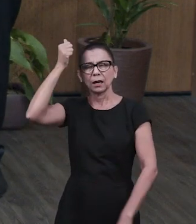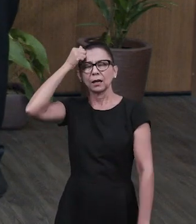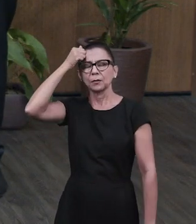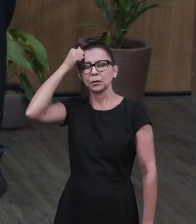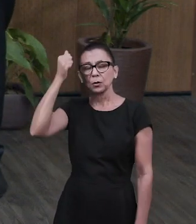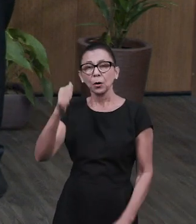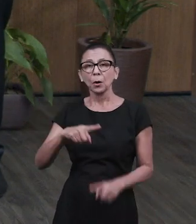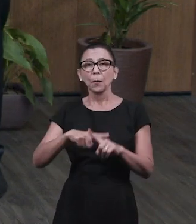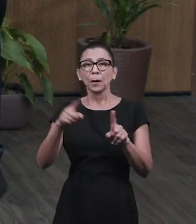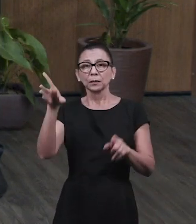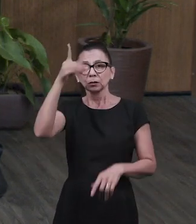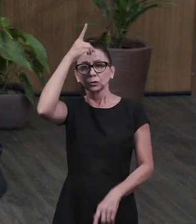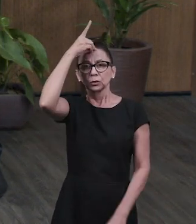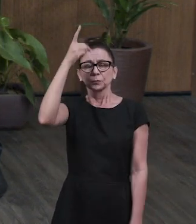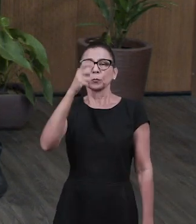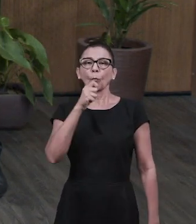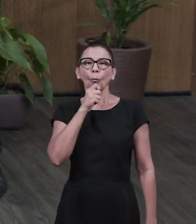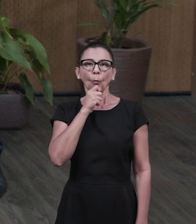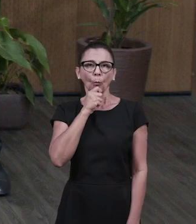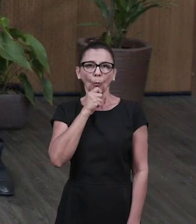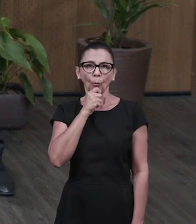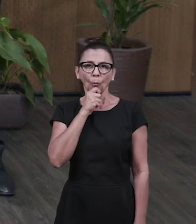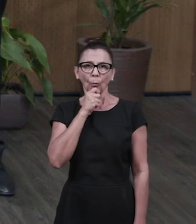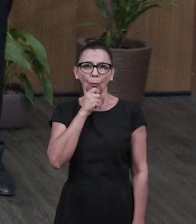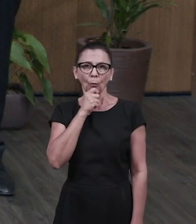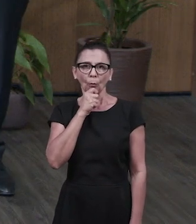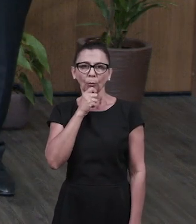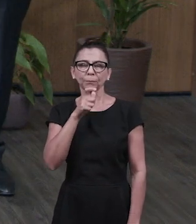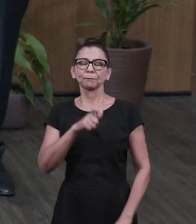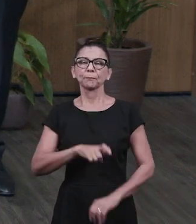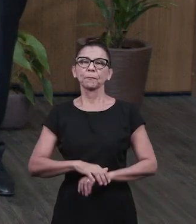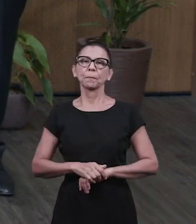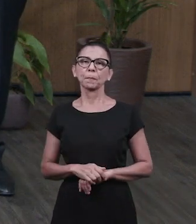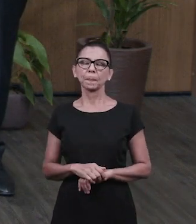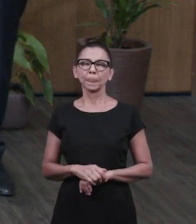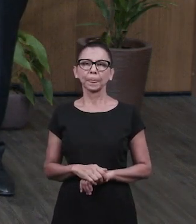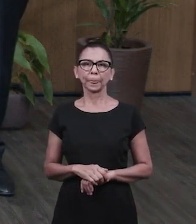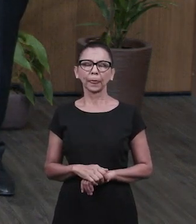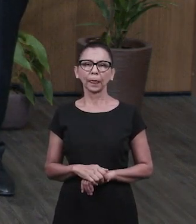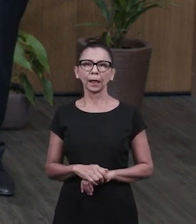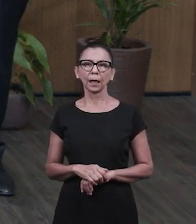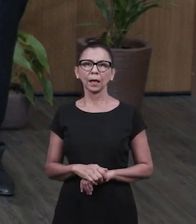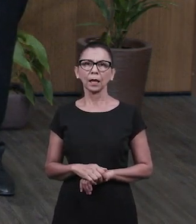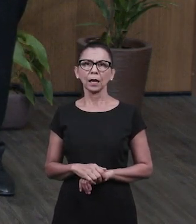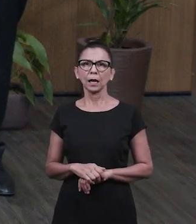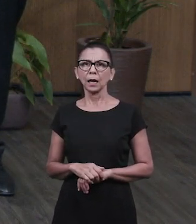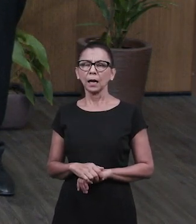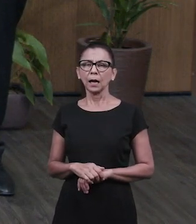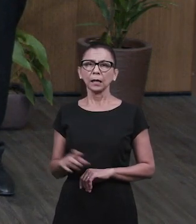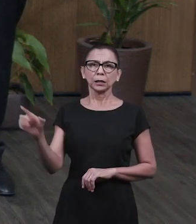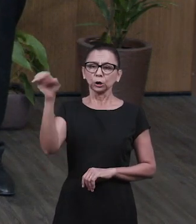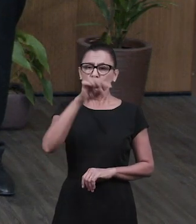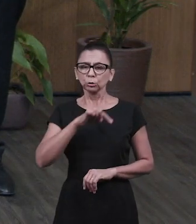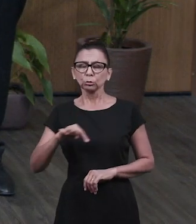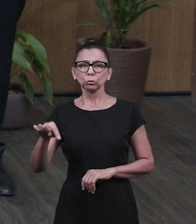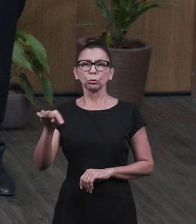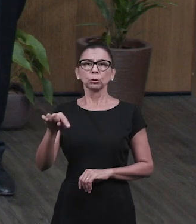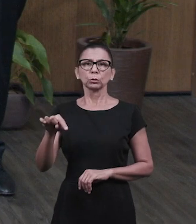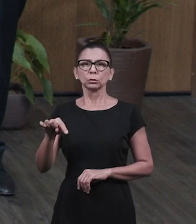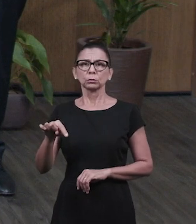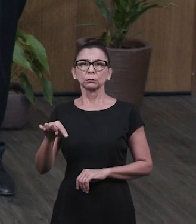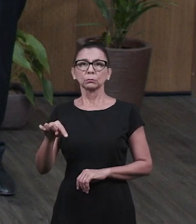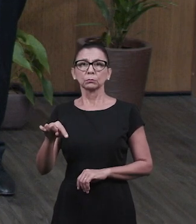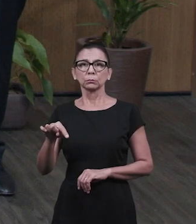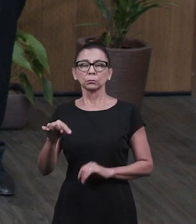dons spirituels jusqu'à ce moment-là. Ça a été quand tous ont prié. Et